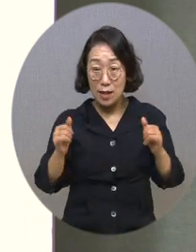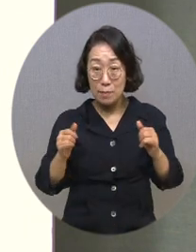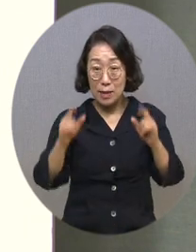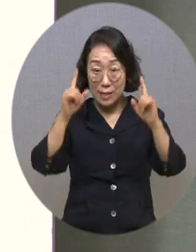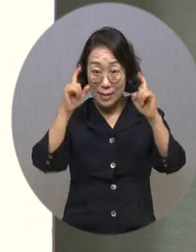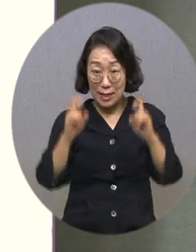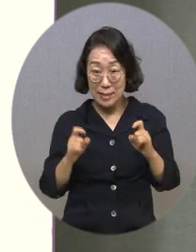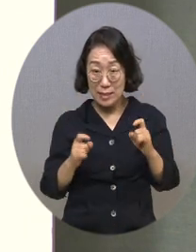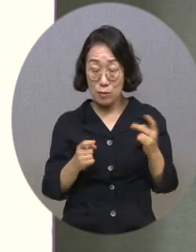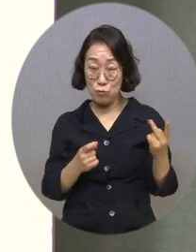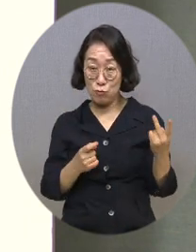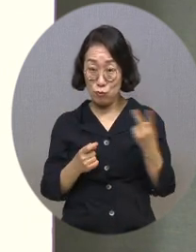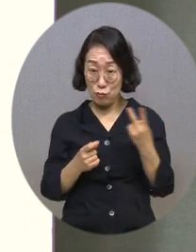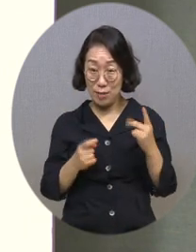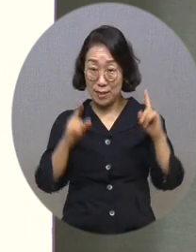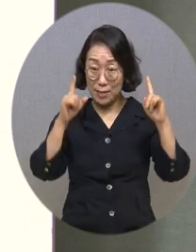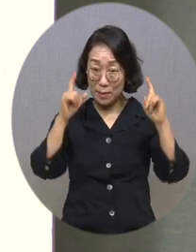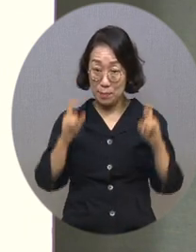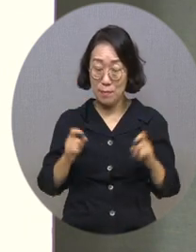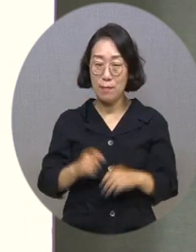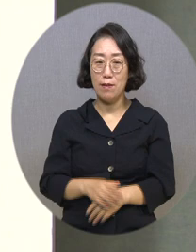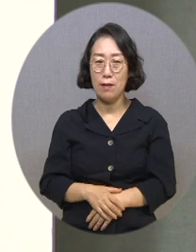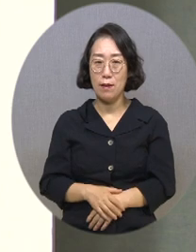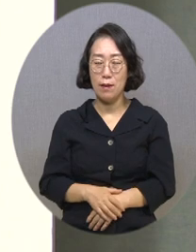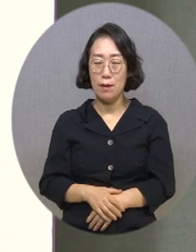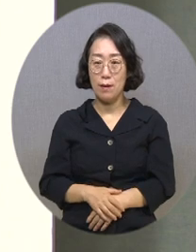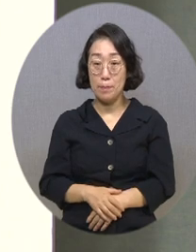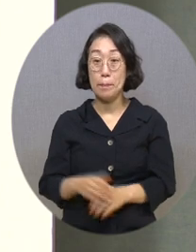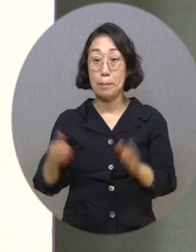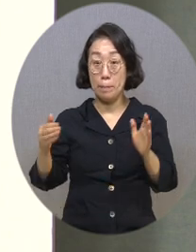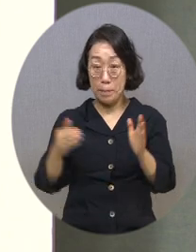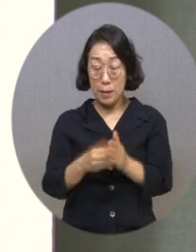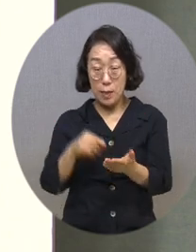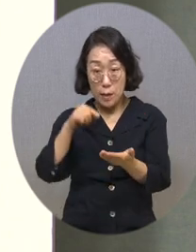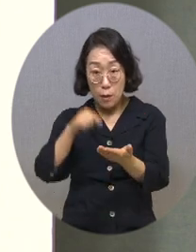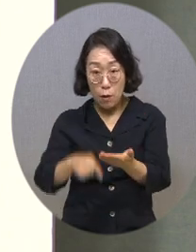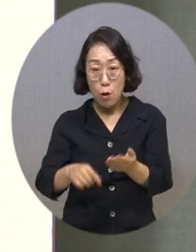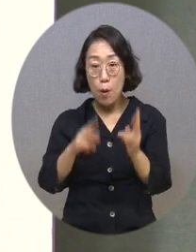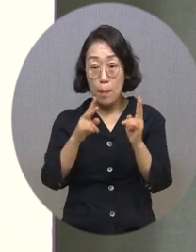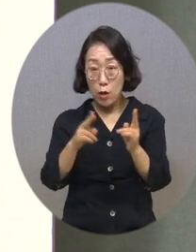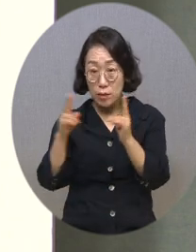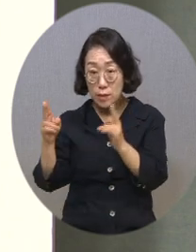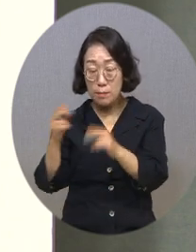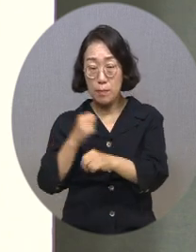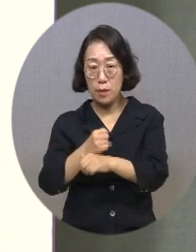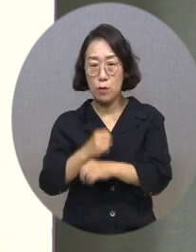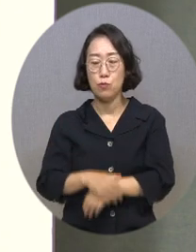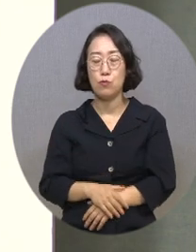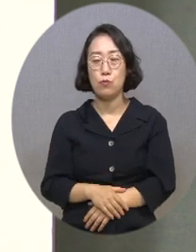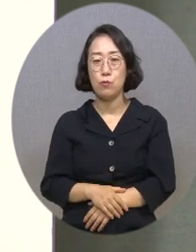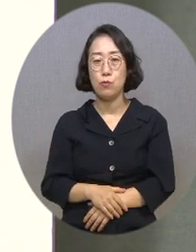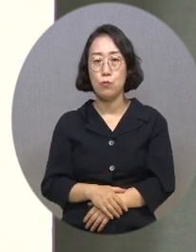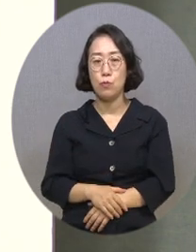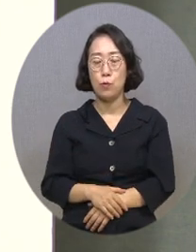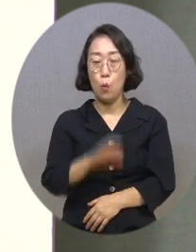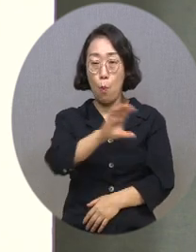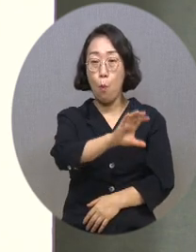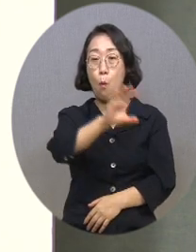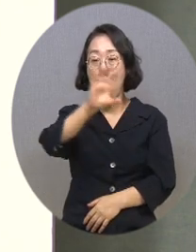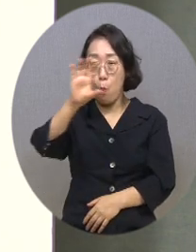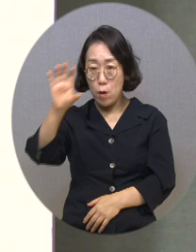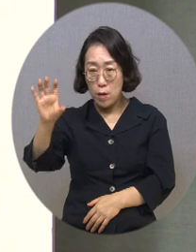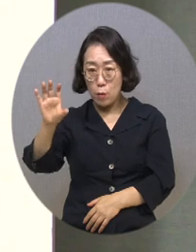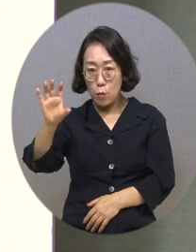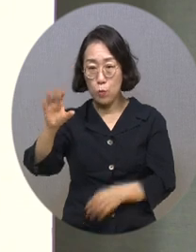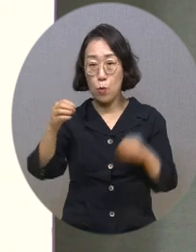같이 찍거나 어떤 모습을 촬영을 해서 그걸 편집을 해서 블로그로